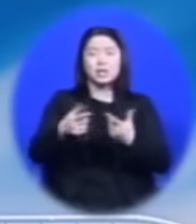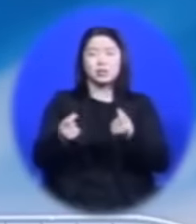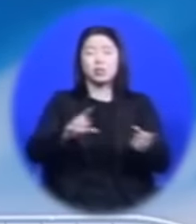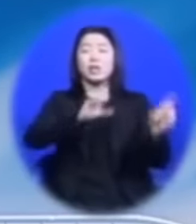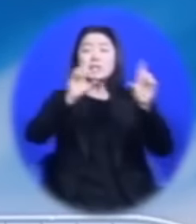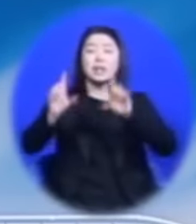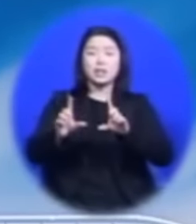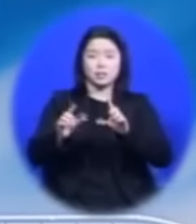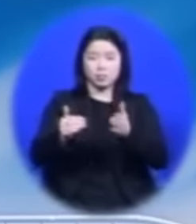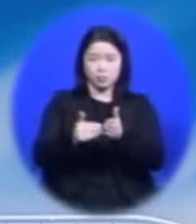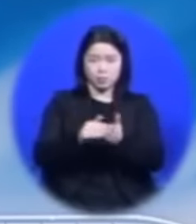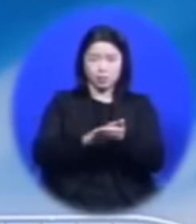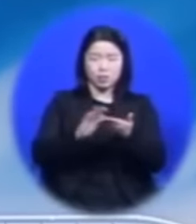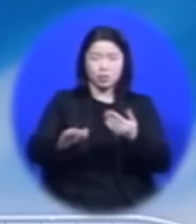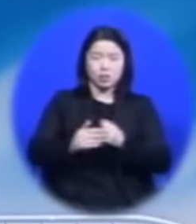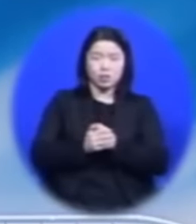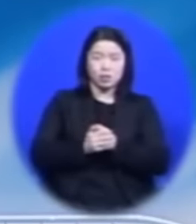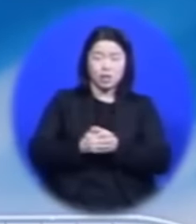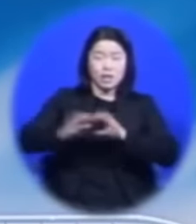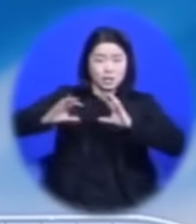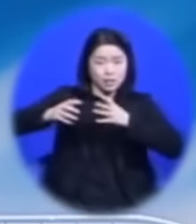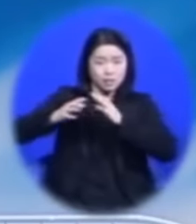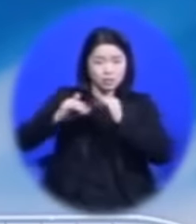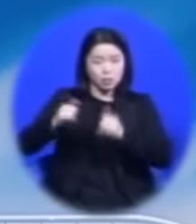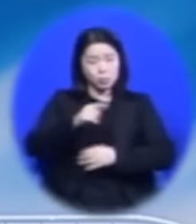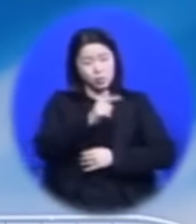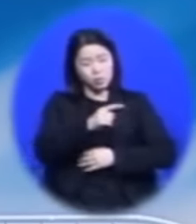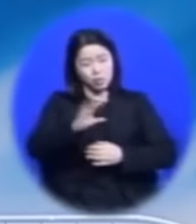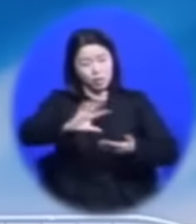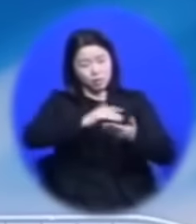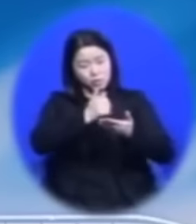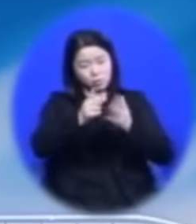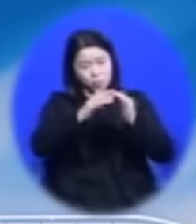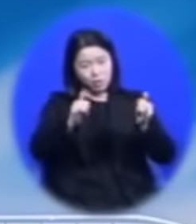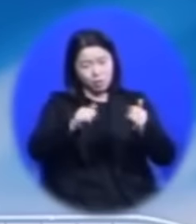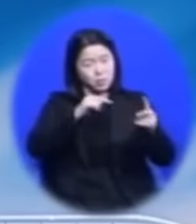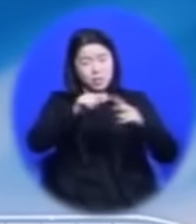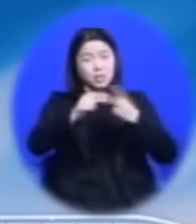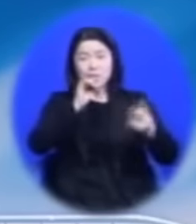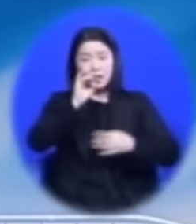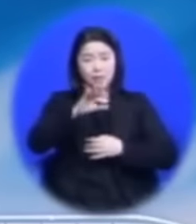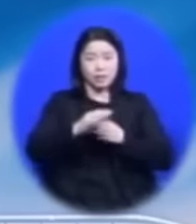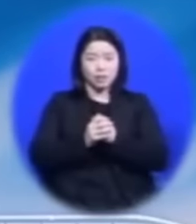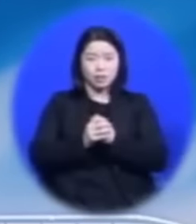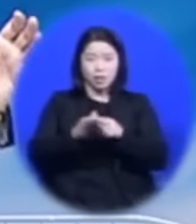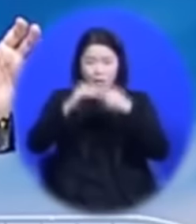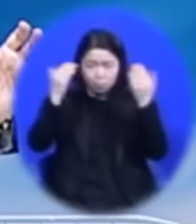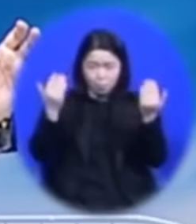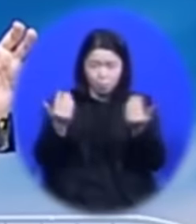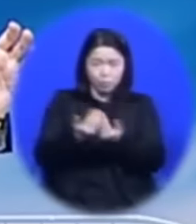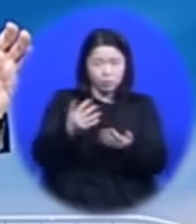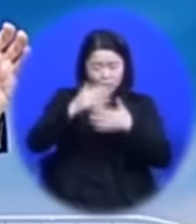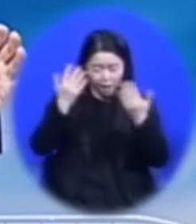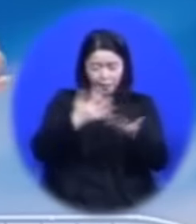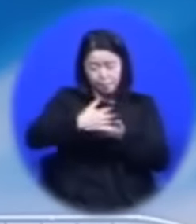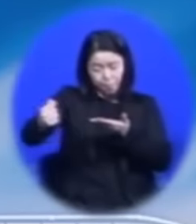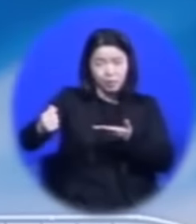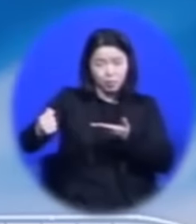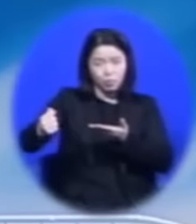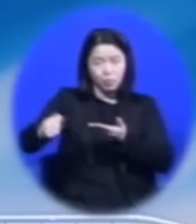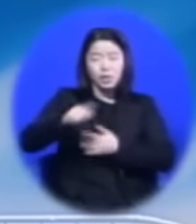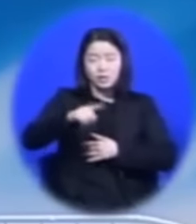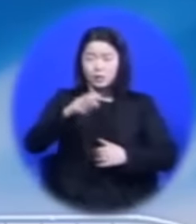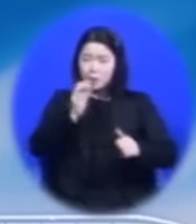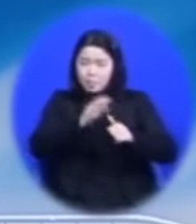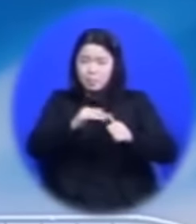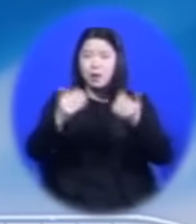살았습니다. 세상 사람들은 이 그리스도인들이 이해가 되질 않았어요. 모든 걸 다 뺏기고 그렇게